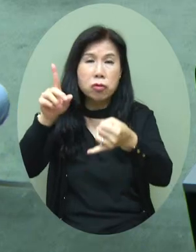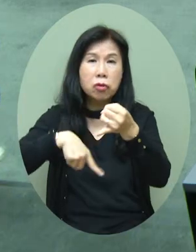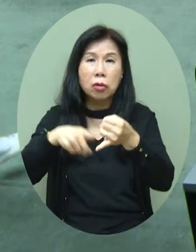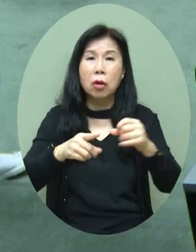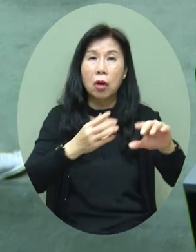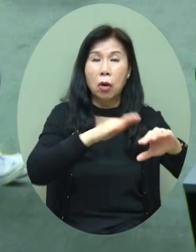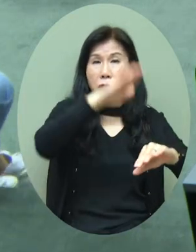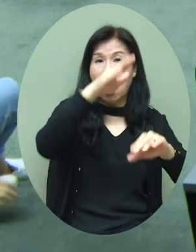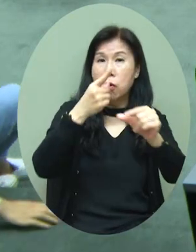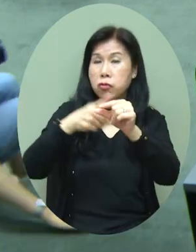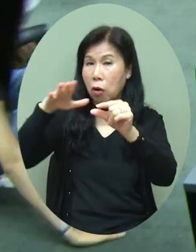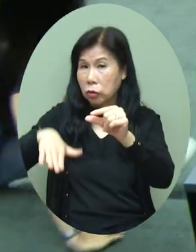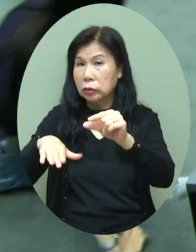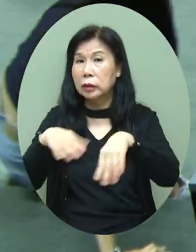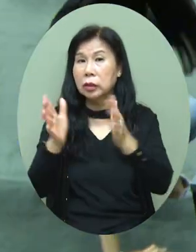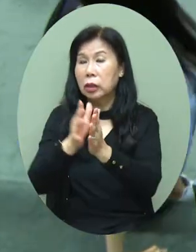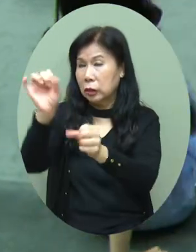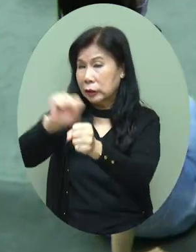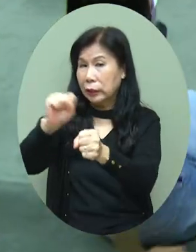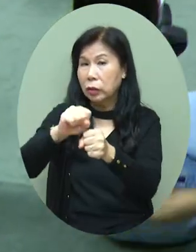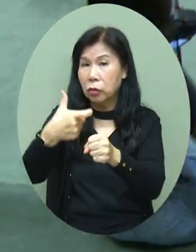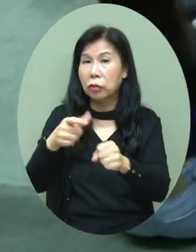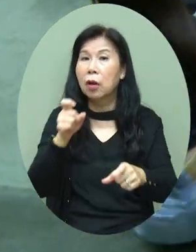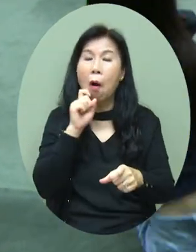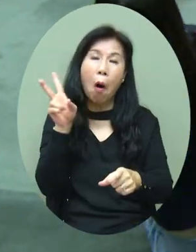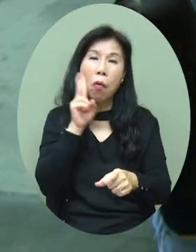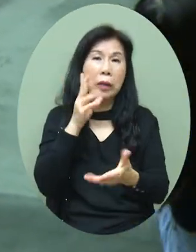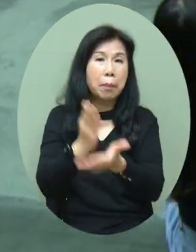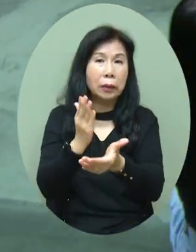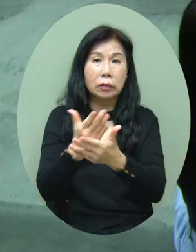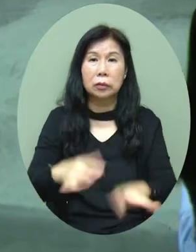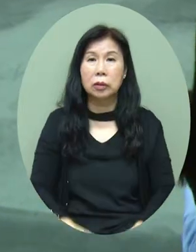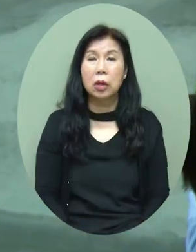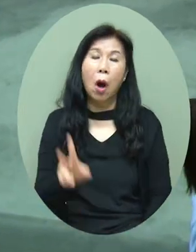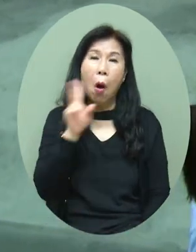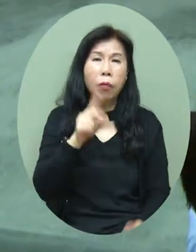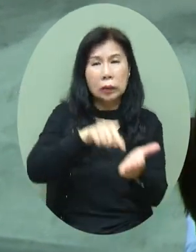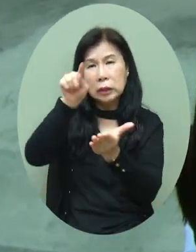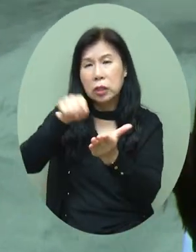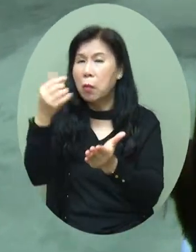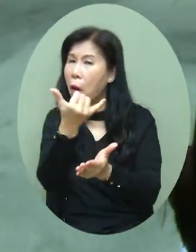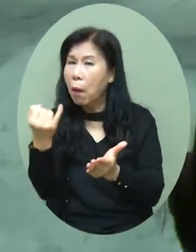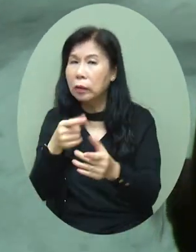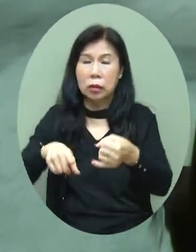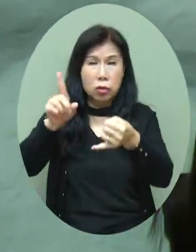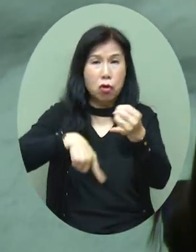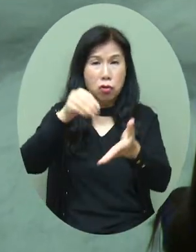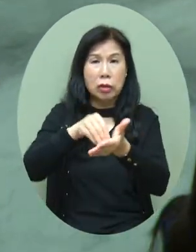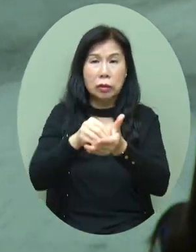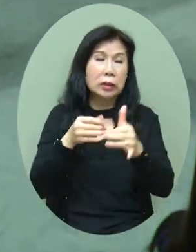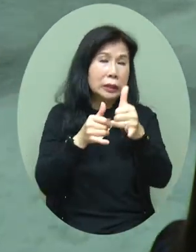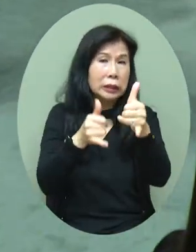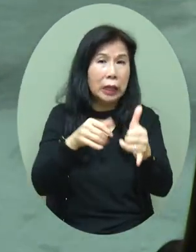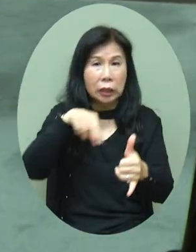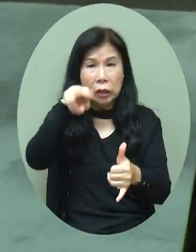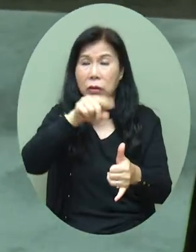高中低公務員啦，其實3個加幅咧都唔同啦，咁其實覺得呢個指標點咧？點解今次呢個決定其實唔跟翻呢一個